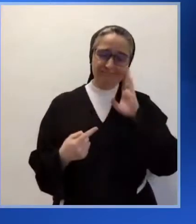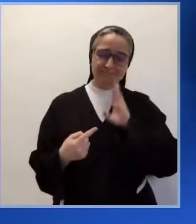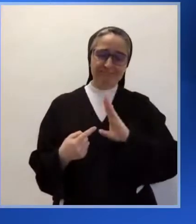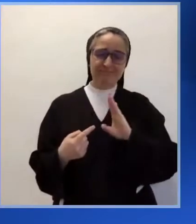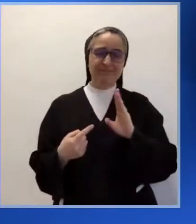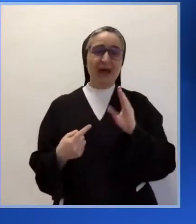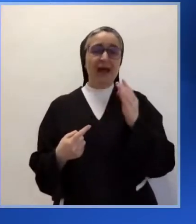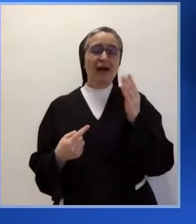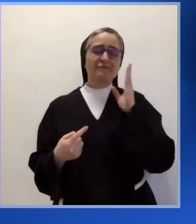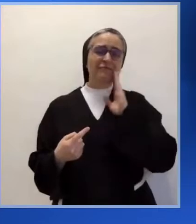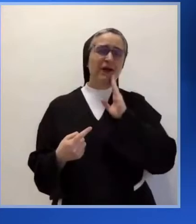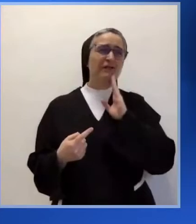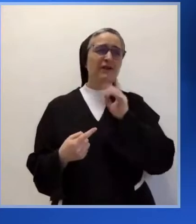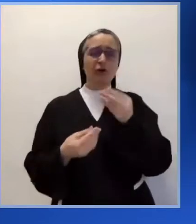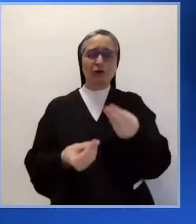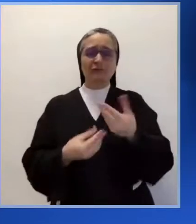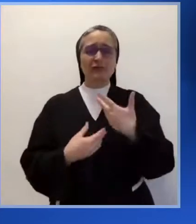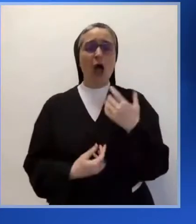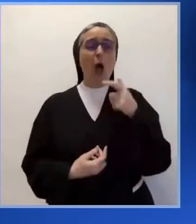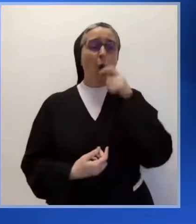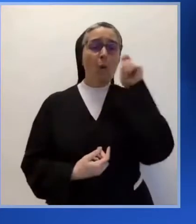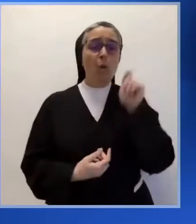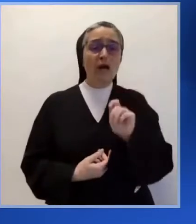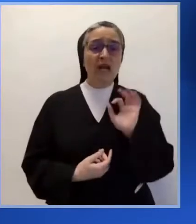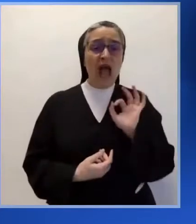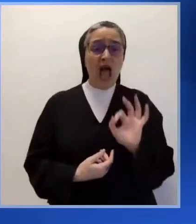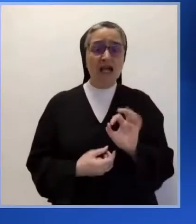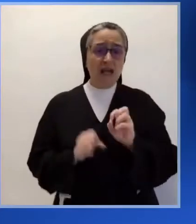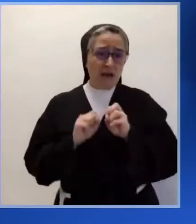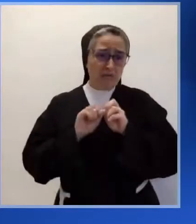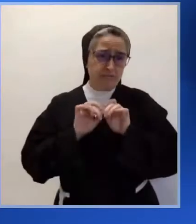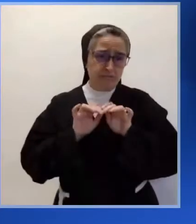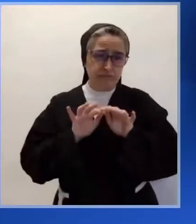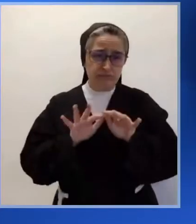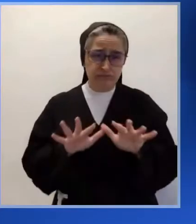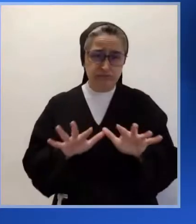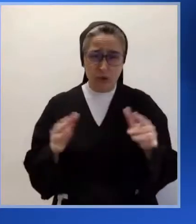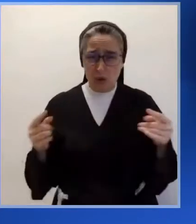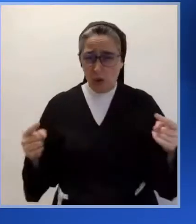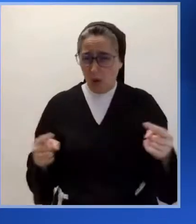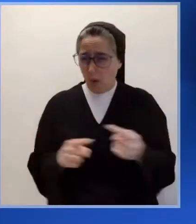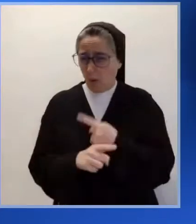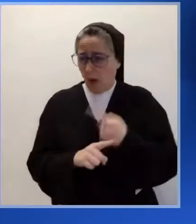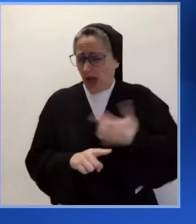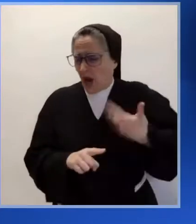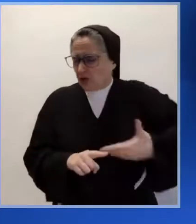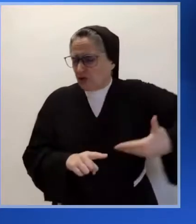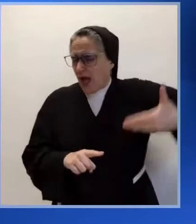dilaghino in Ucraina le metastasi di un conflitto incancrenito.